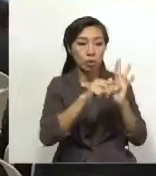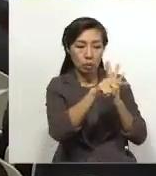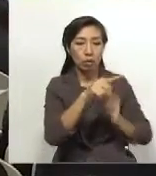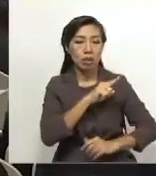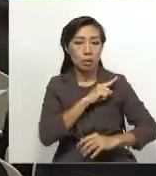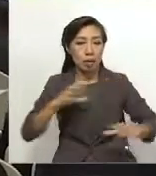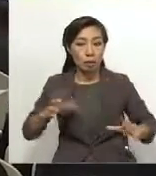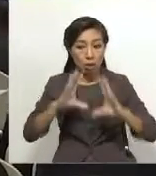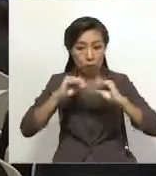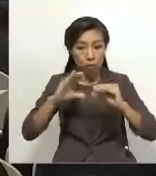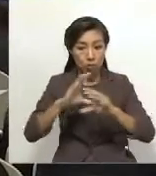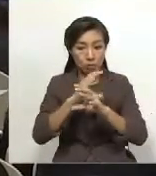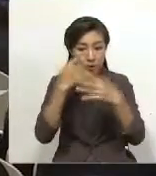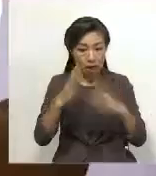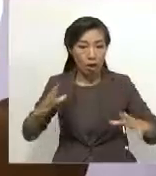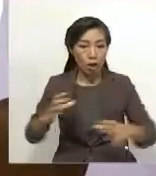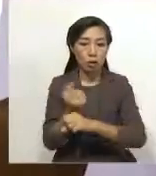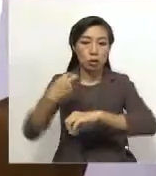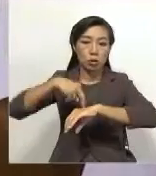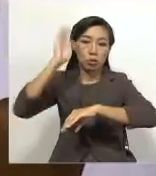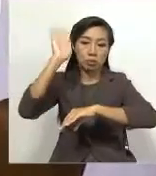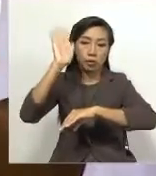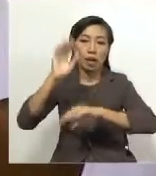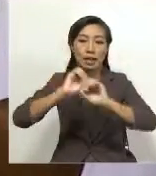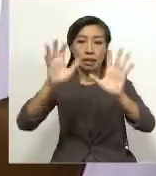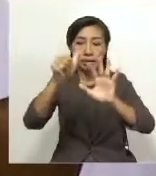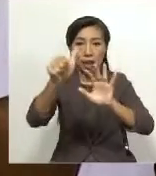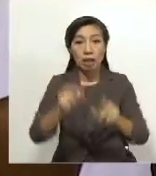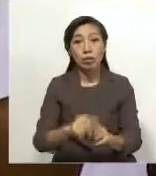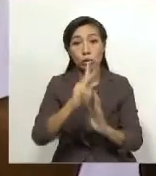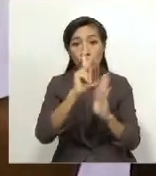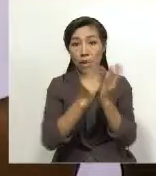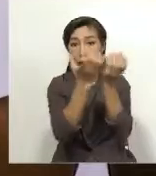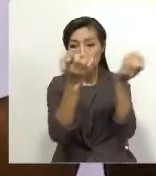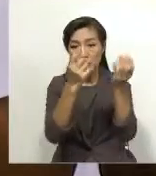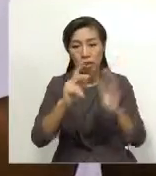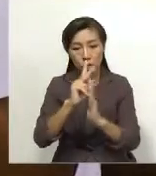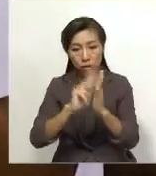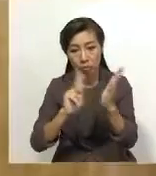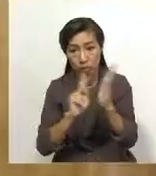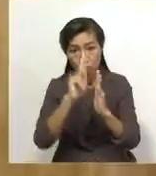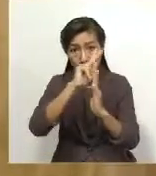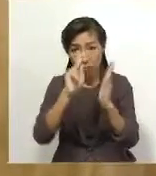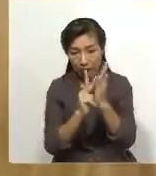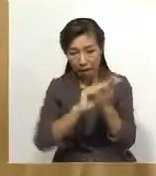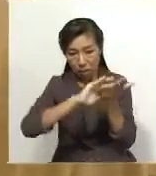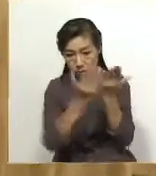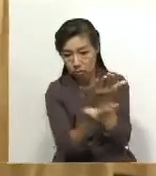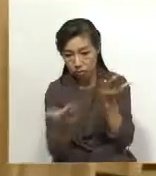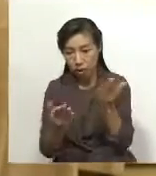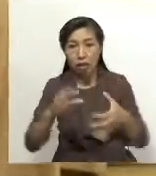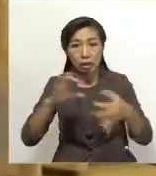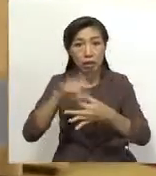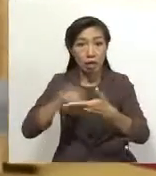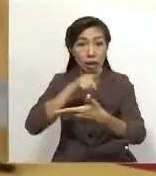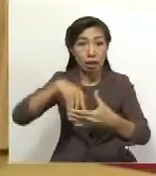นผู้แถลงผลการประชุมให้เกิดความชัดเจนและหลังจากที่กฎหมายประกอบรัฐธรรมนูญที่เกี่ยวข้องกับการเลือกตั้งทั้ง2ฉบับนะครับประ